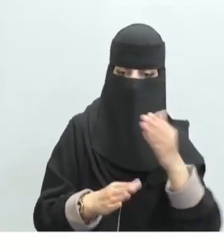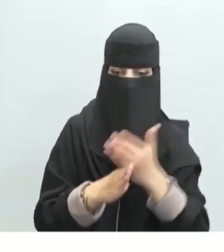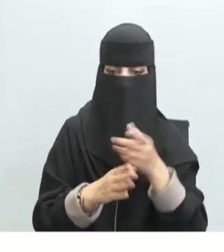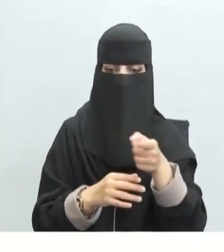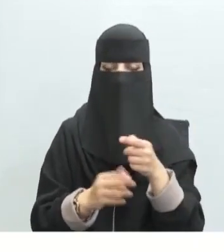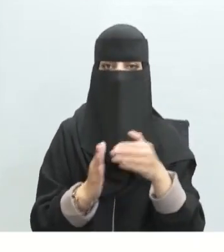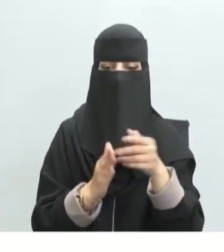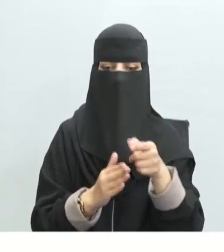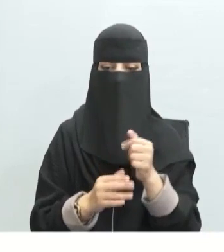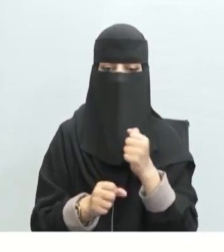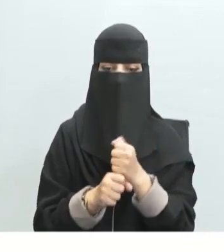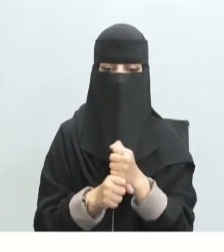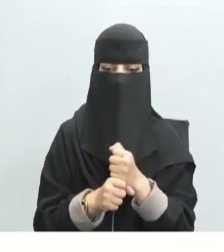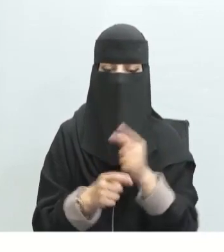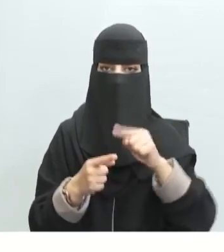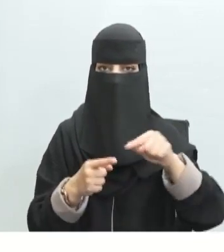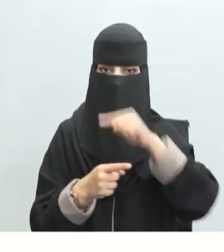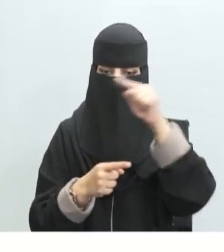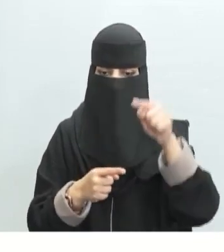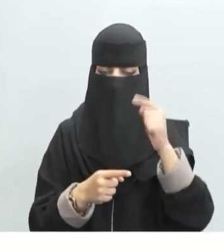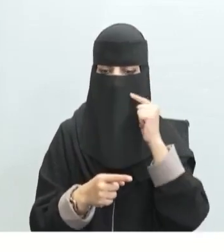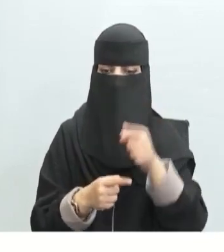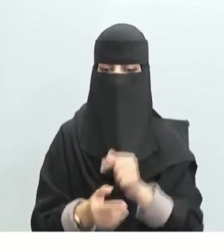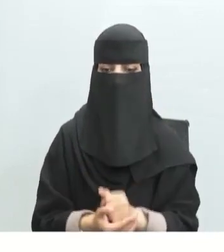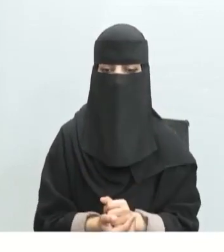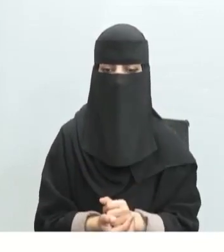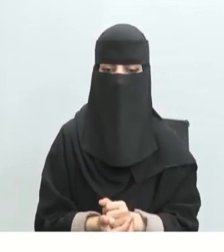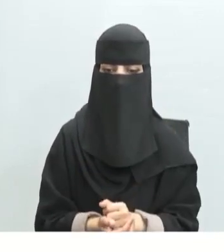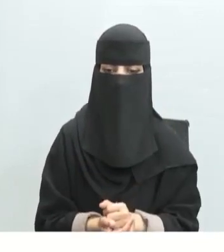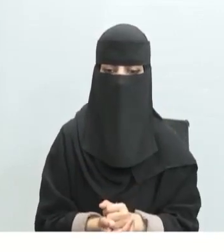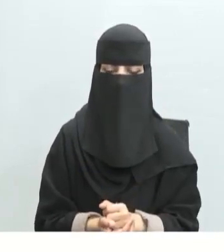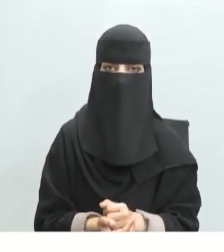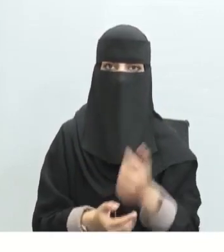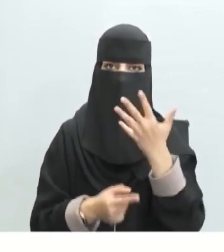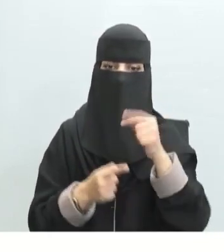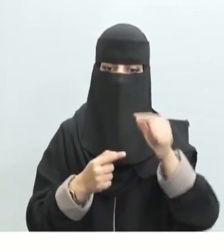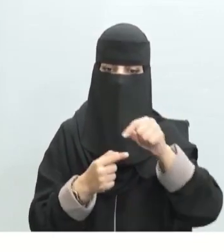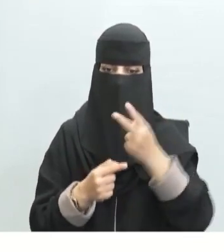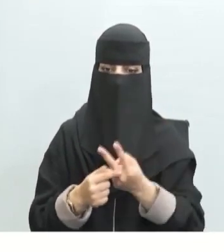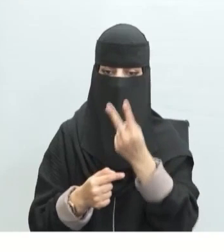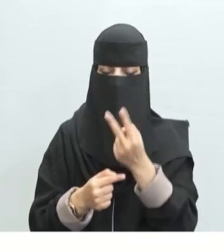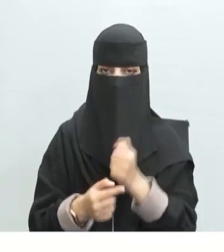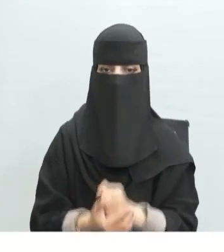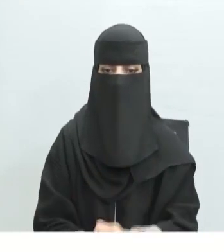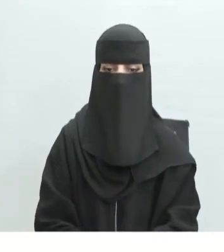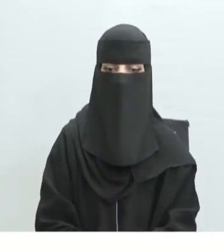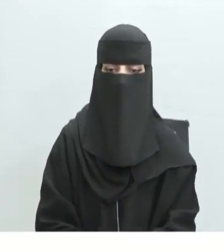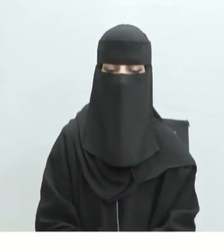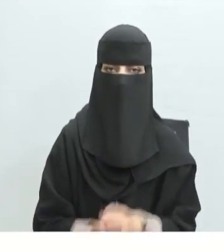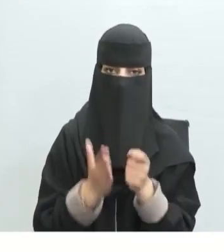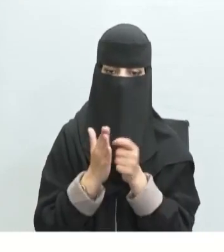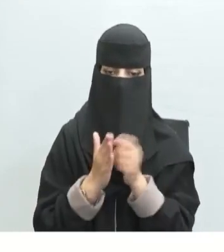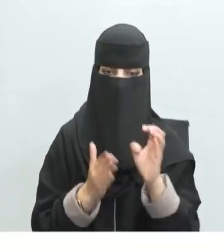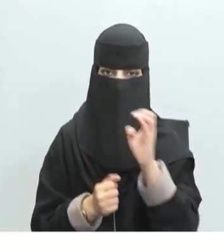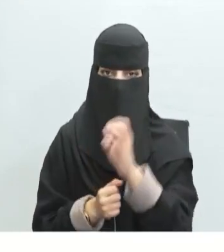33 باستخدام الاله الحاسبه جذرها حيكون 5.7 تقريبا فنكتب الان